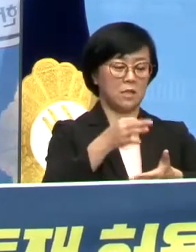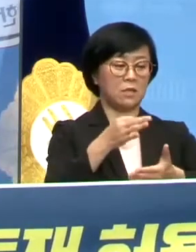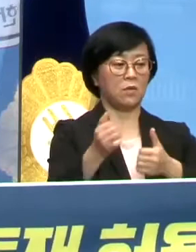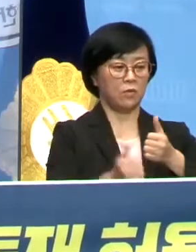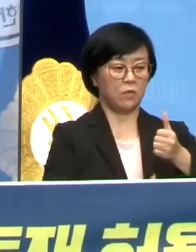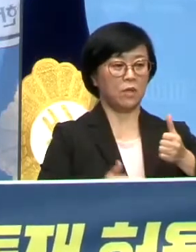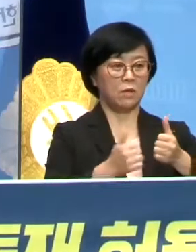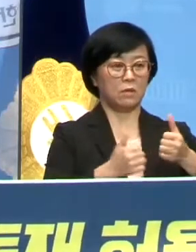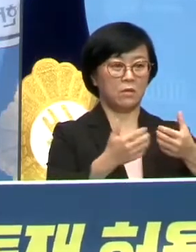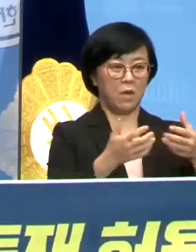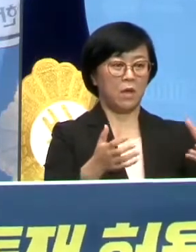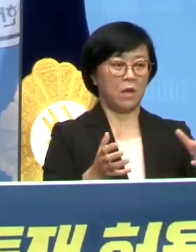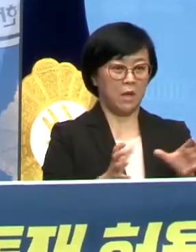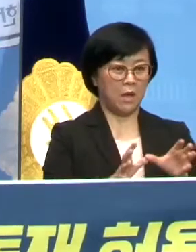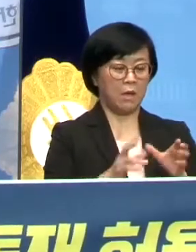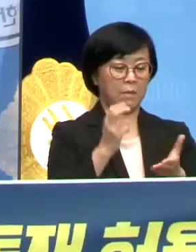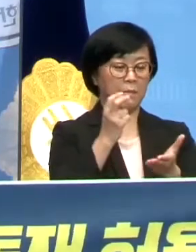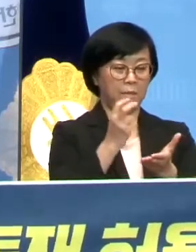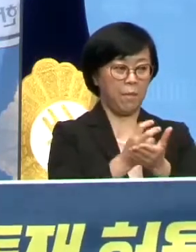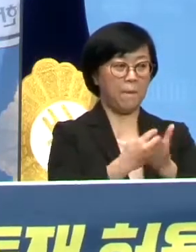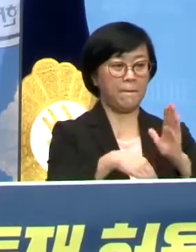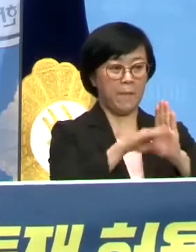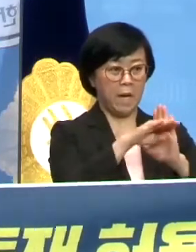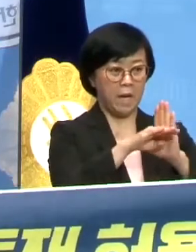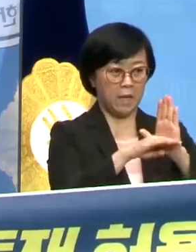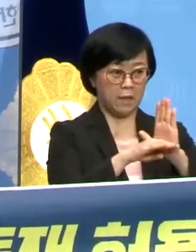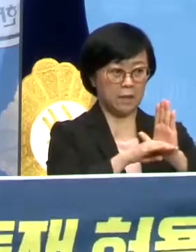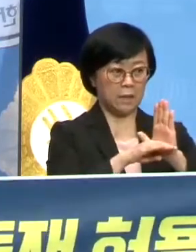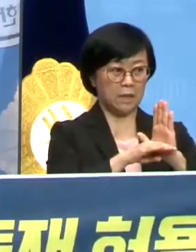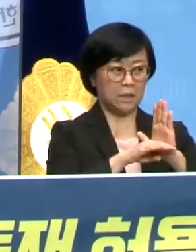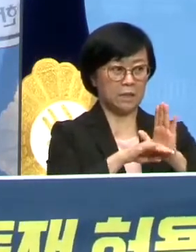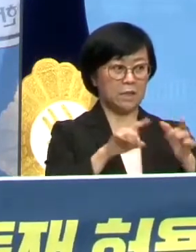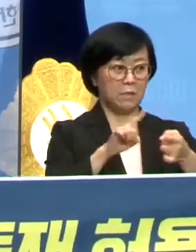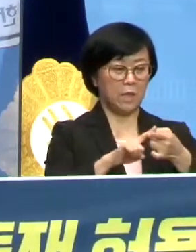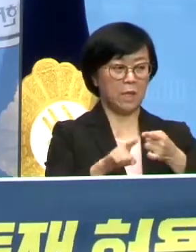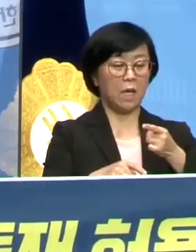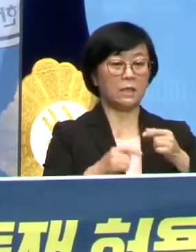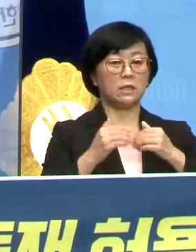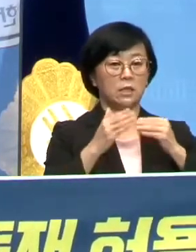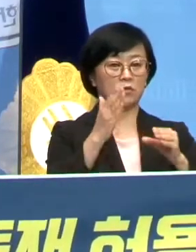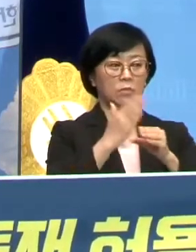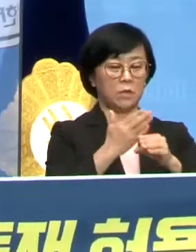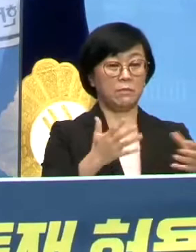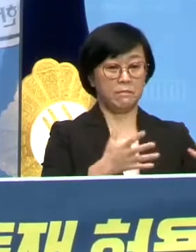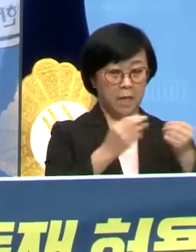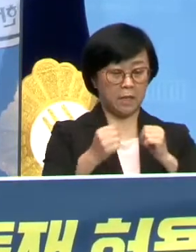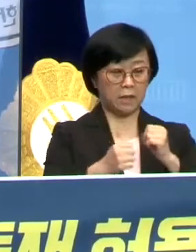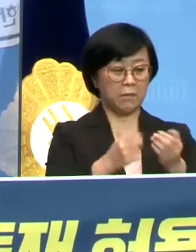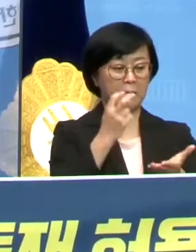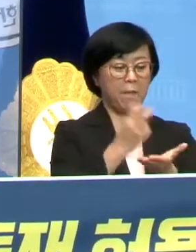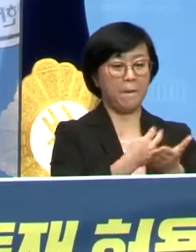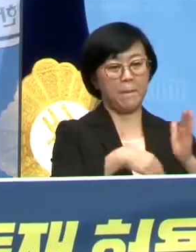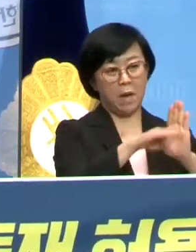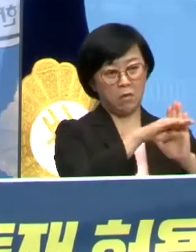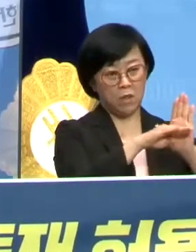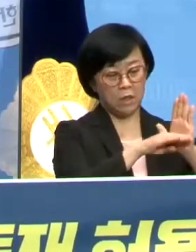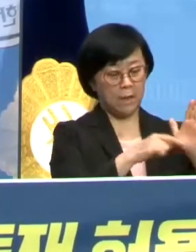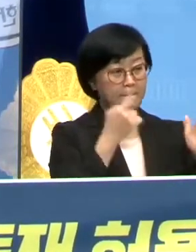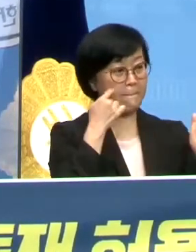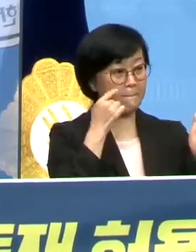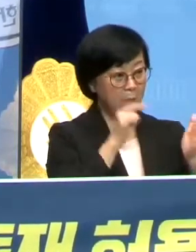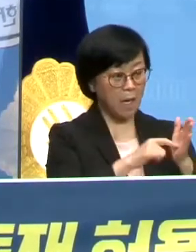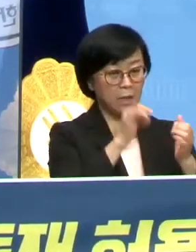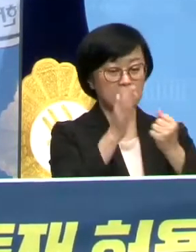재정 소유 연회에 는 법안 심의가 진행 중입니다 많은 안건 들 가운데 눈에 띄는 안건이 하나 있습니다 바로